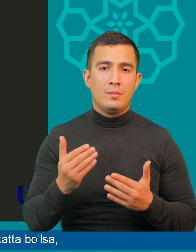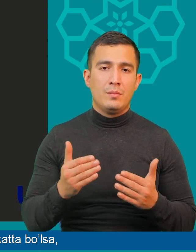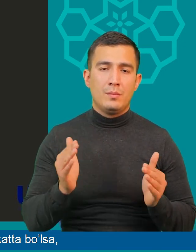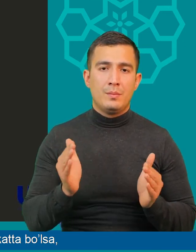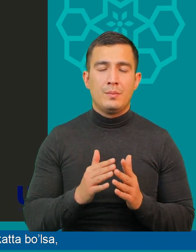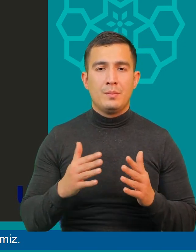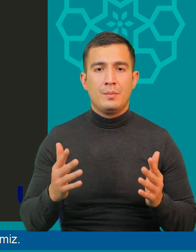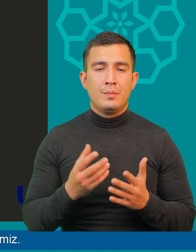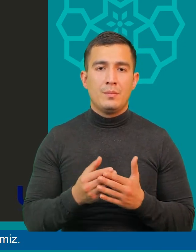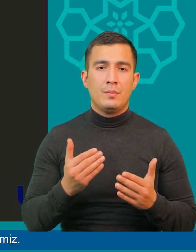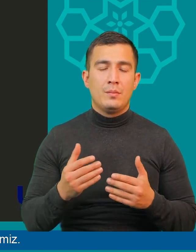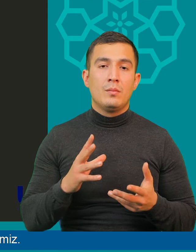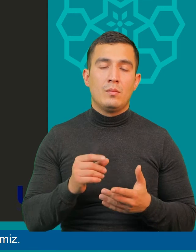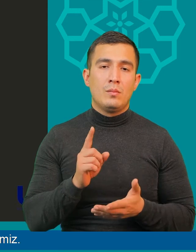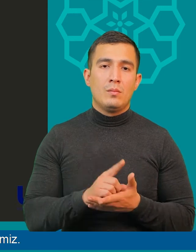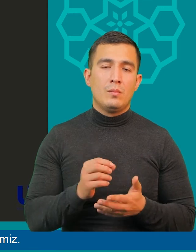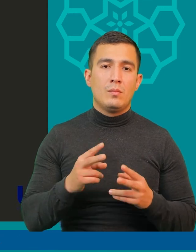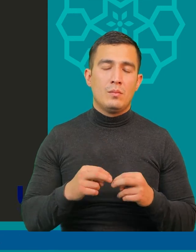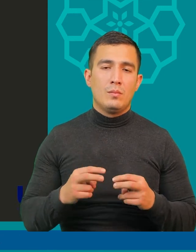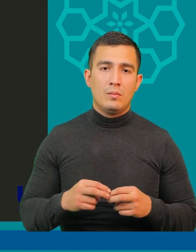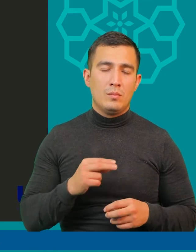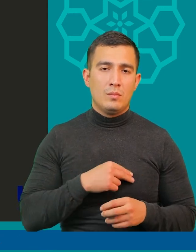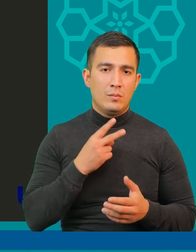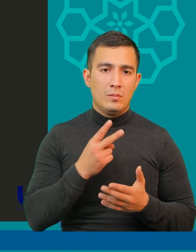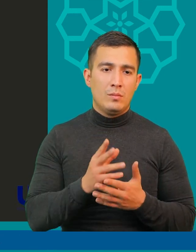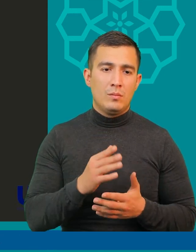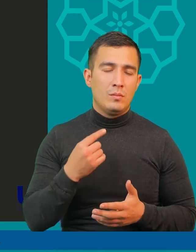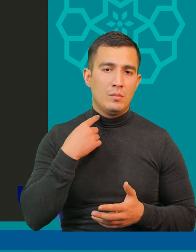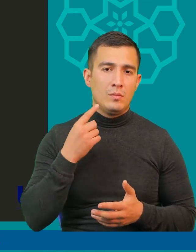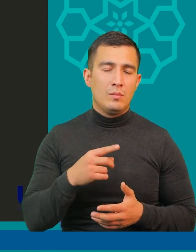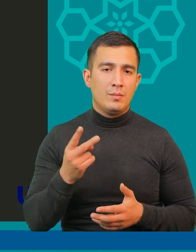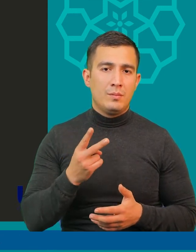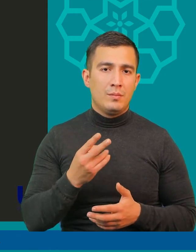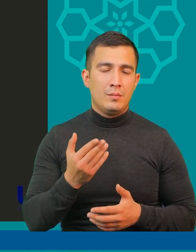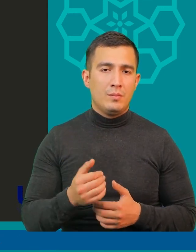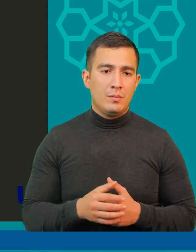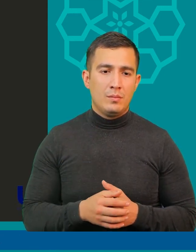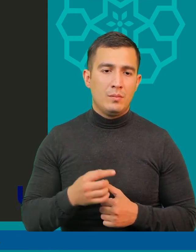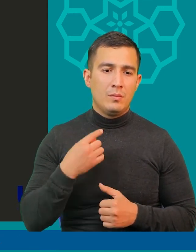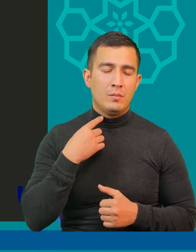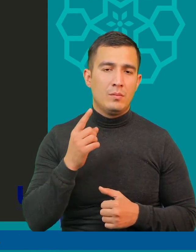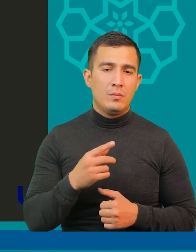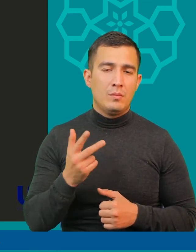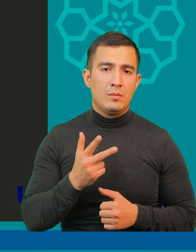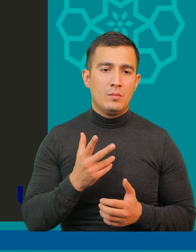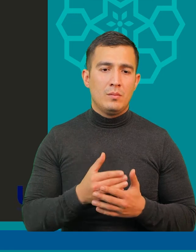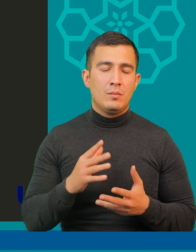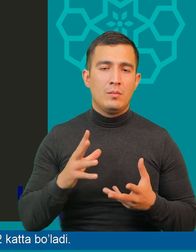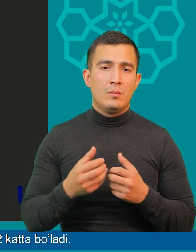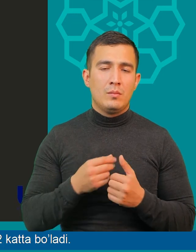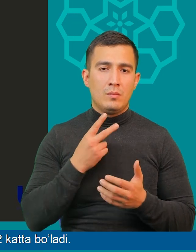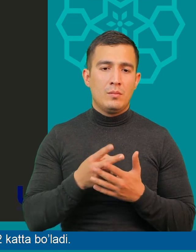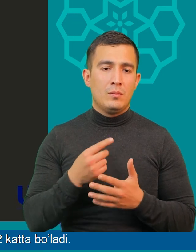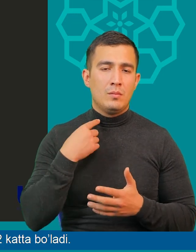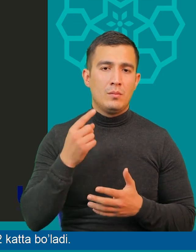katta bo'lsa, bunda yana bir shart tekshirib ishlatib ko'ramiz. Ya'ni son 2 ni son 3 bilan taqqoslab ko'ramiz.